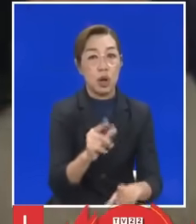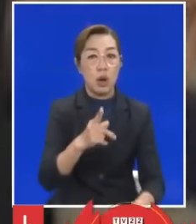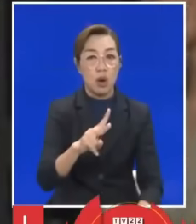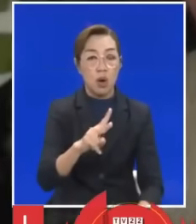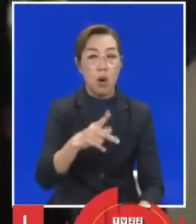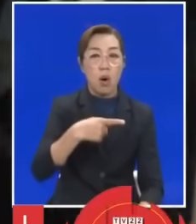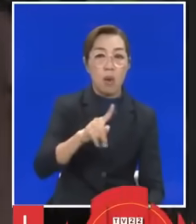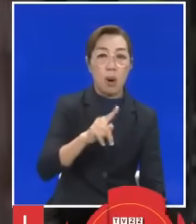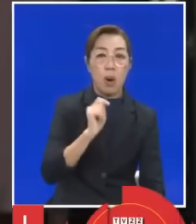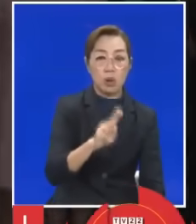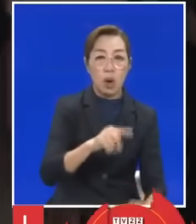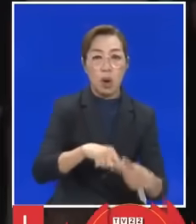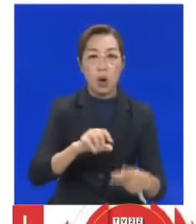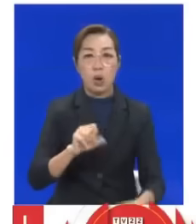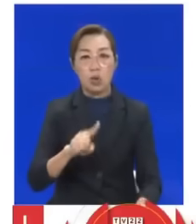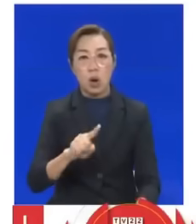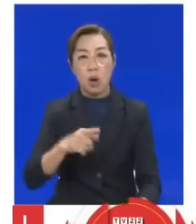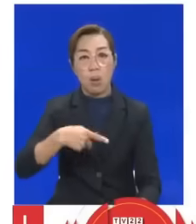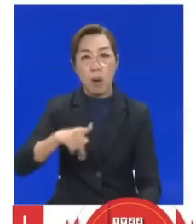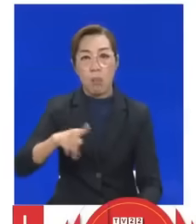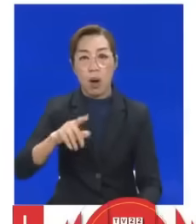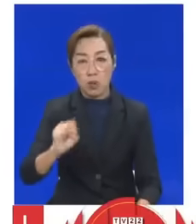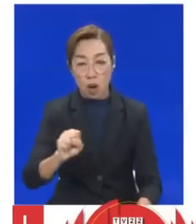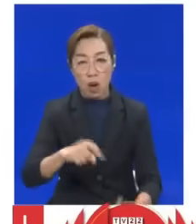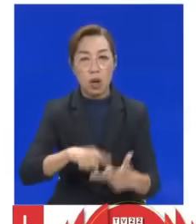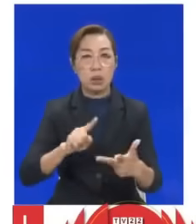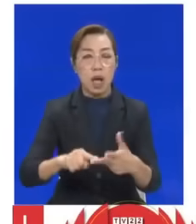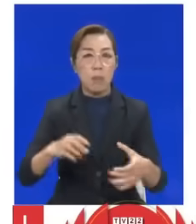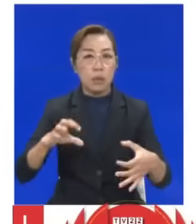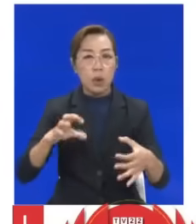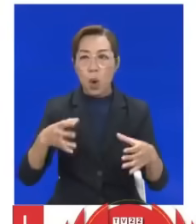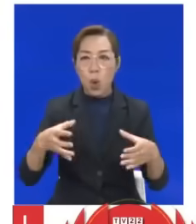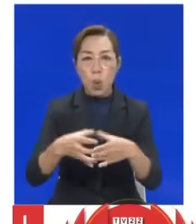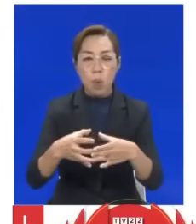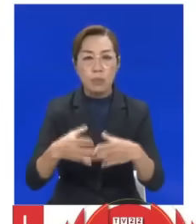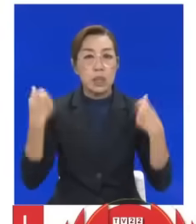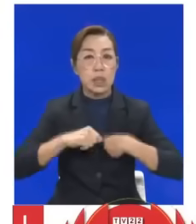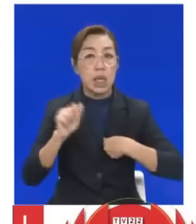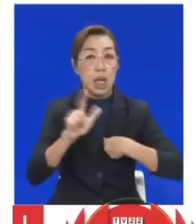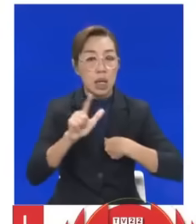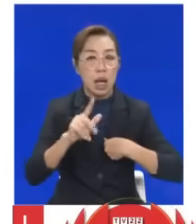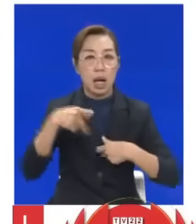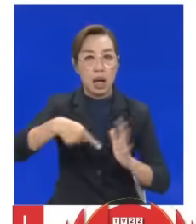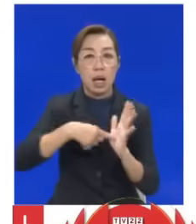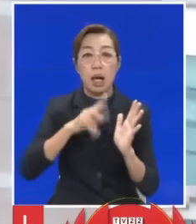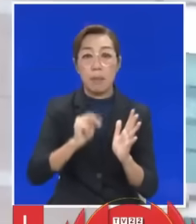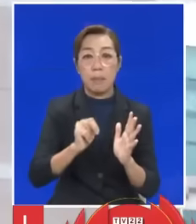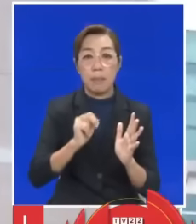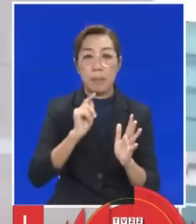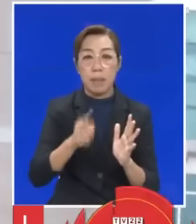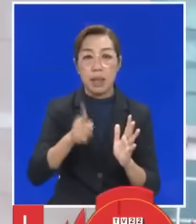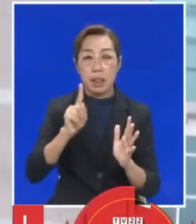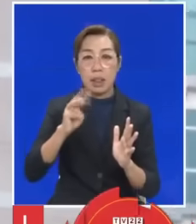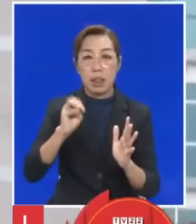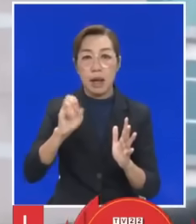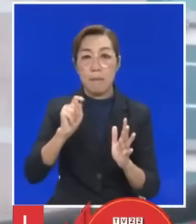สปปสรวมถึงกลุ่มพันธมิตรค่ะคุณผู้ชมตอนนี้ไปปักหลักอยู่หน้าโรงพยาบาลตำรวจแล้วนะคะกลุ่มเครือ